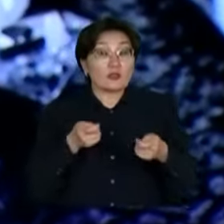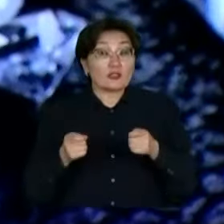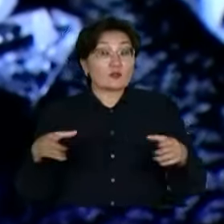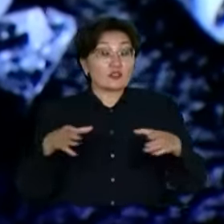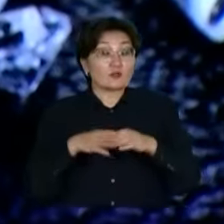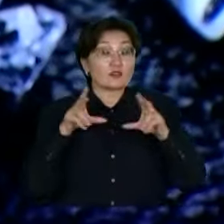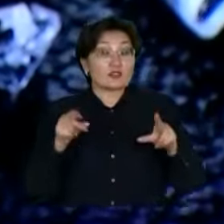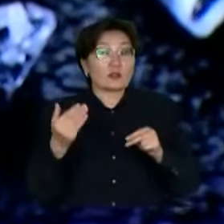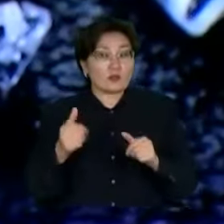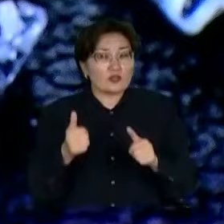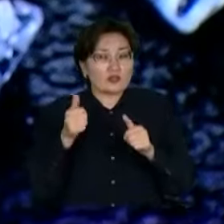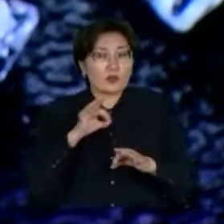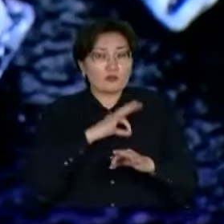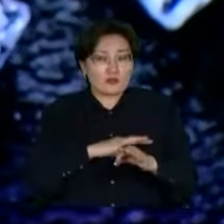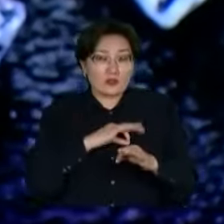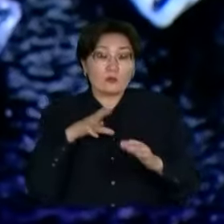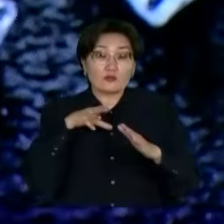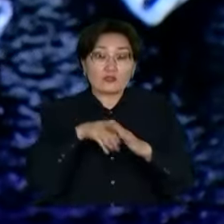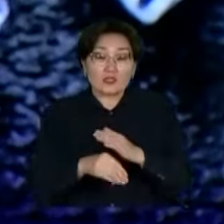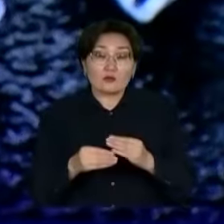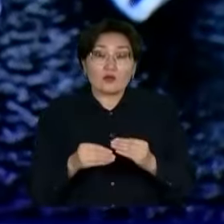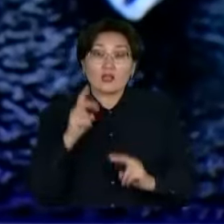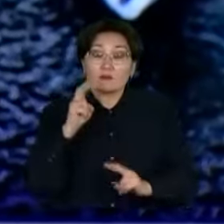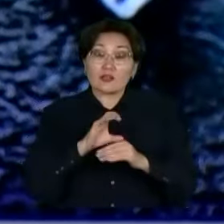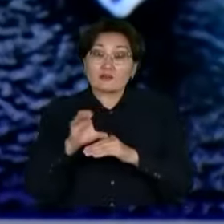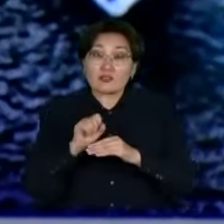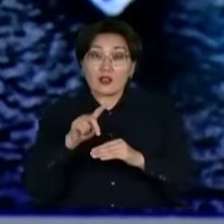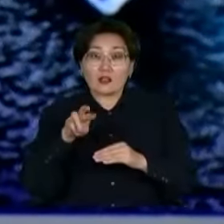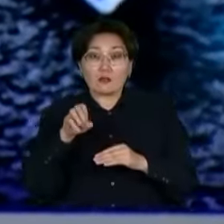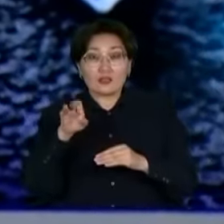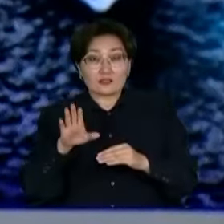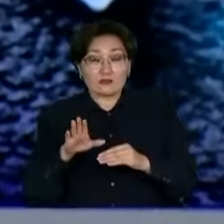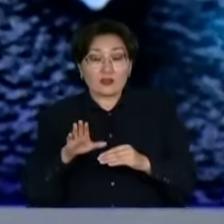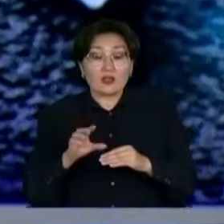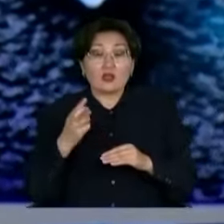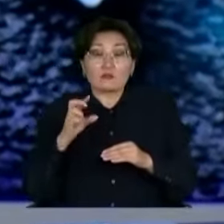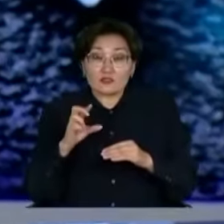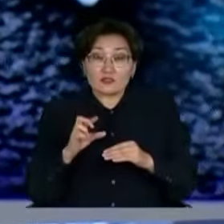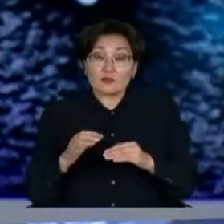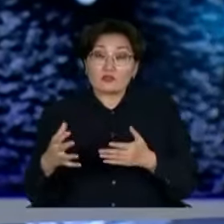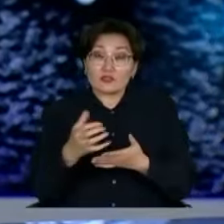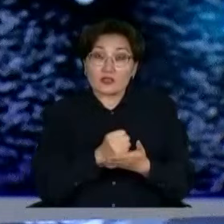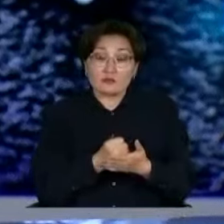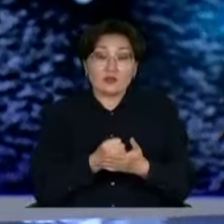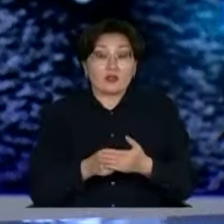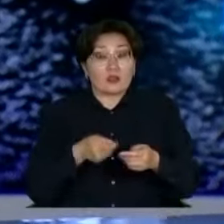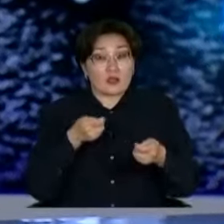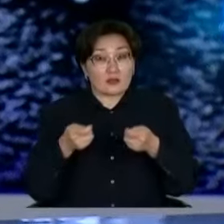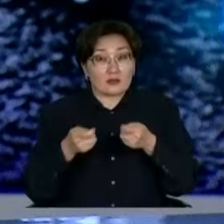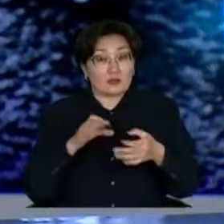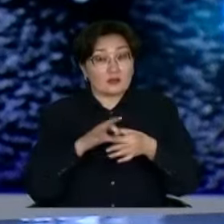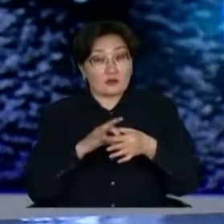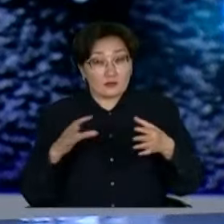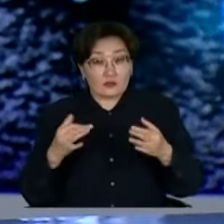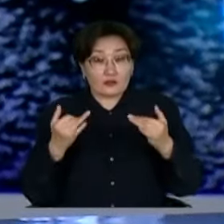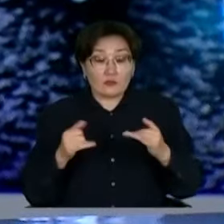компании обещали им хорошую прибыль за вклад в производство алмазов. Вскоре, собрав немалую сумму, организаторы перестали выходить на связь.